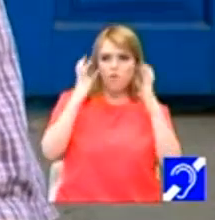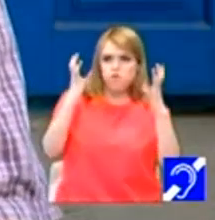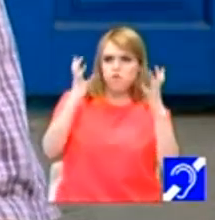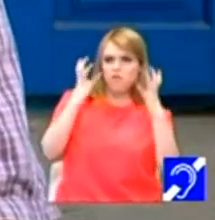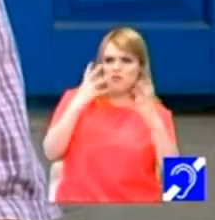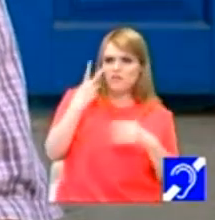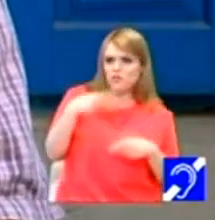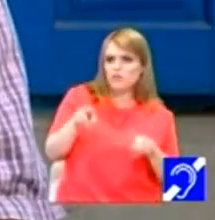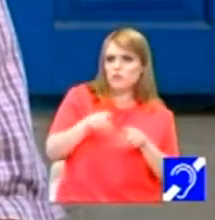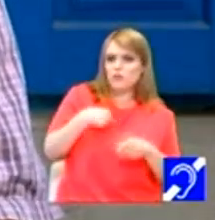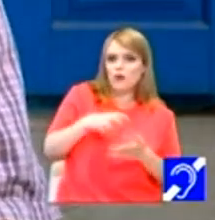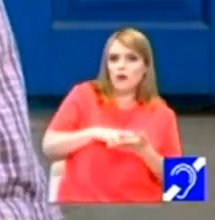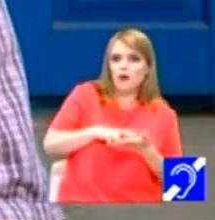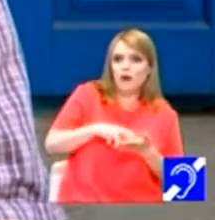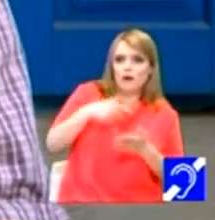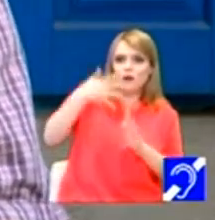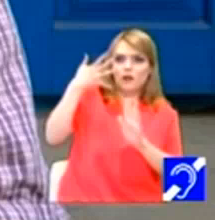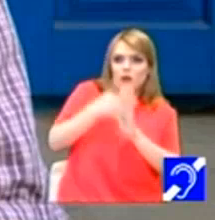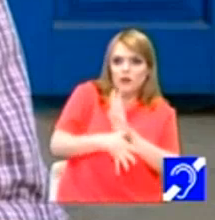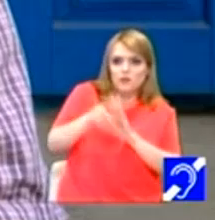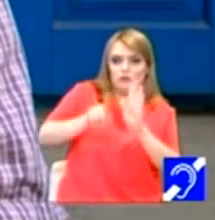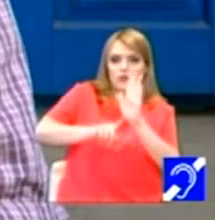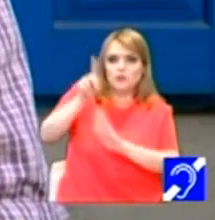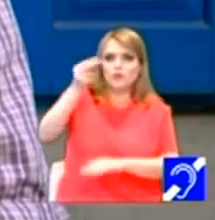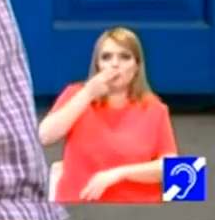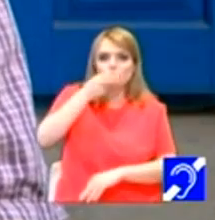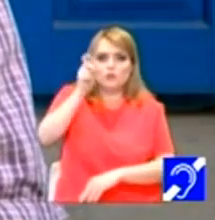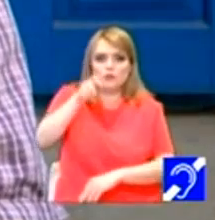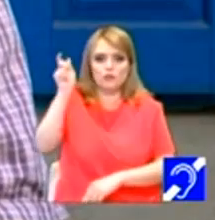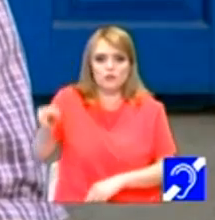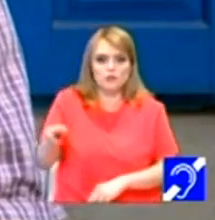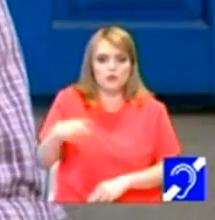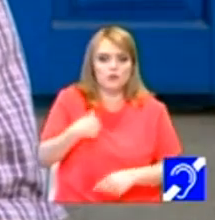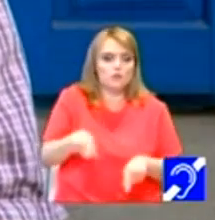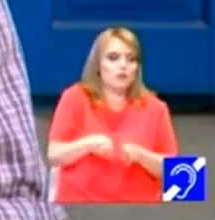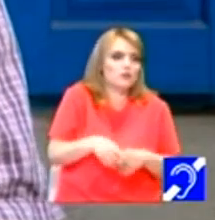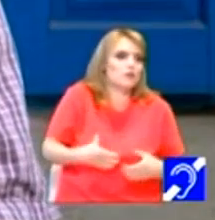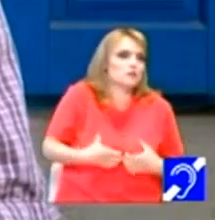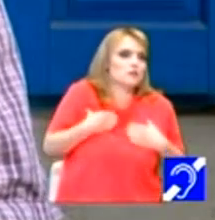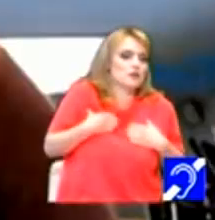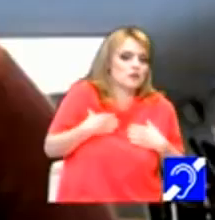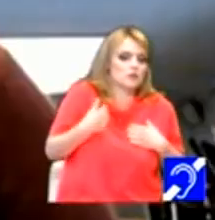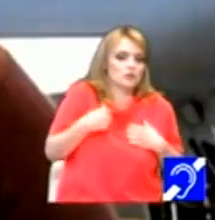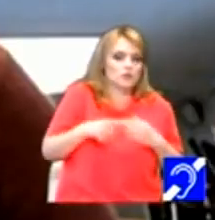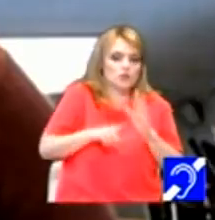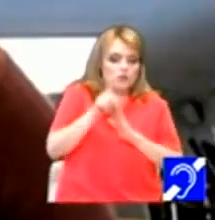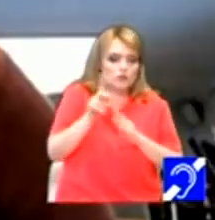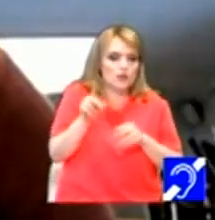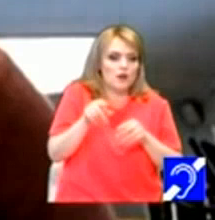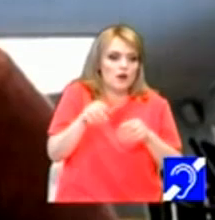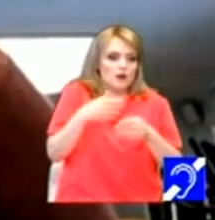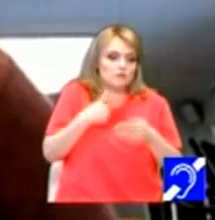minte și acum era frică, gata, zic, ne mănâncă și pe noi. Era strașnic de tot, de tot. În